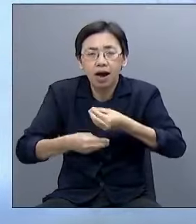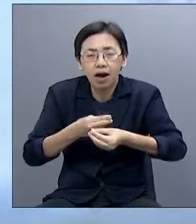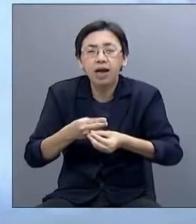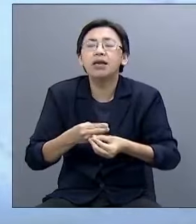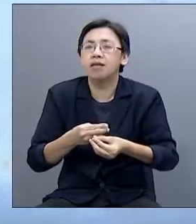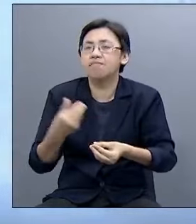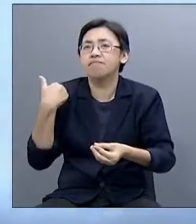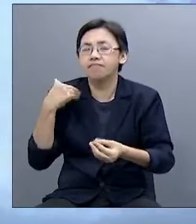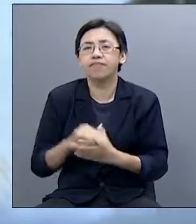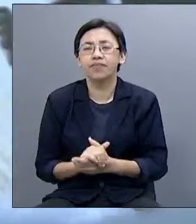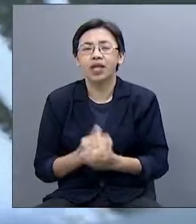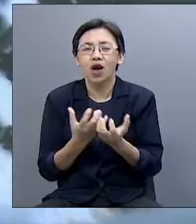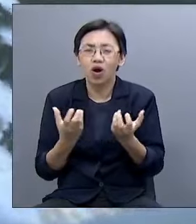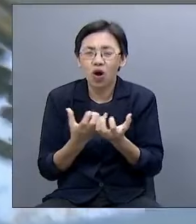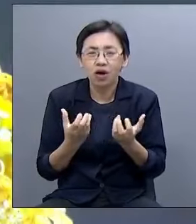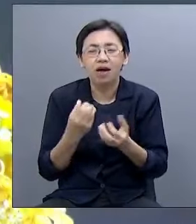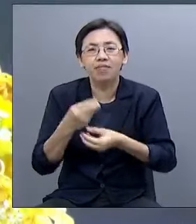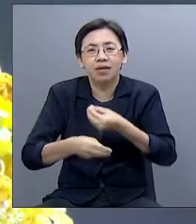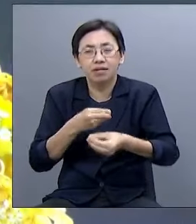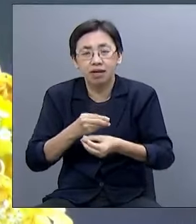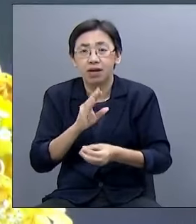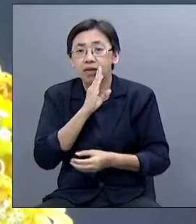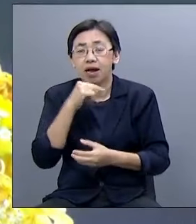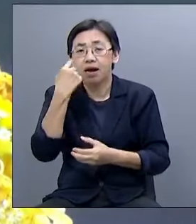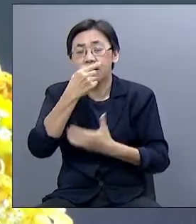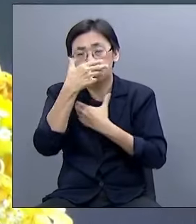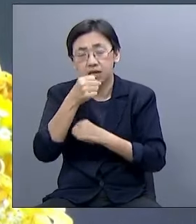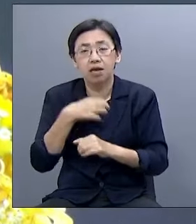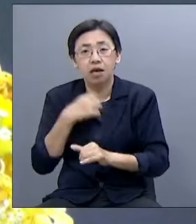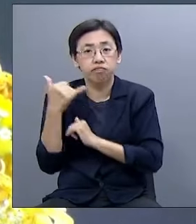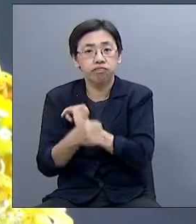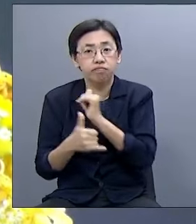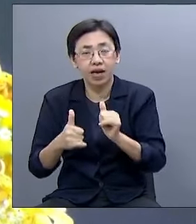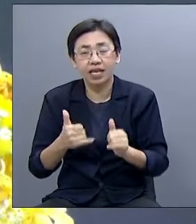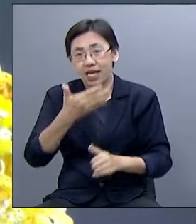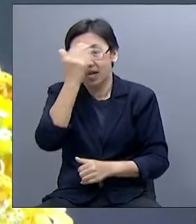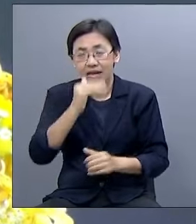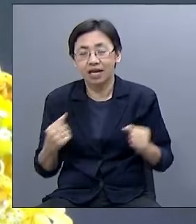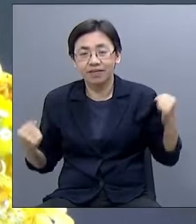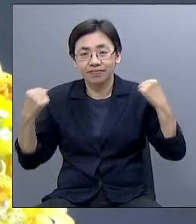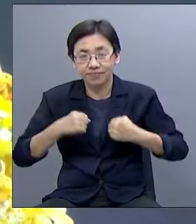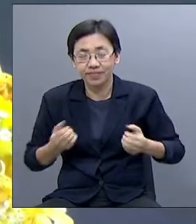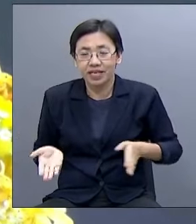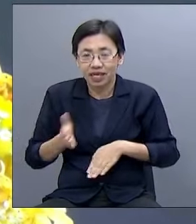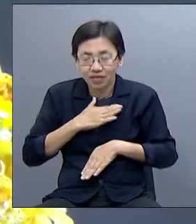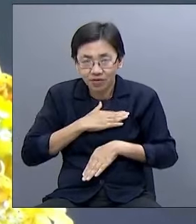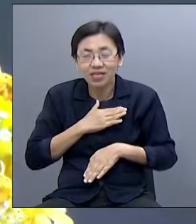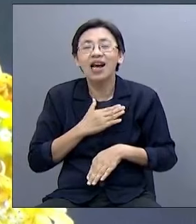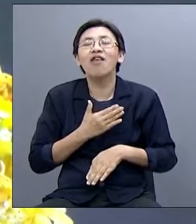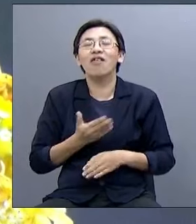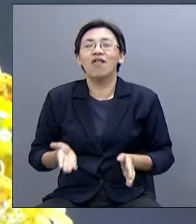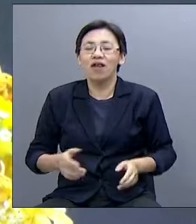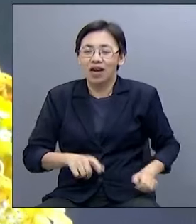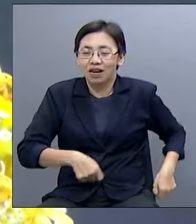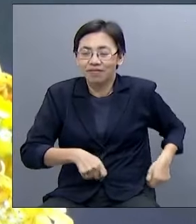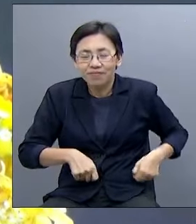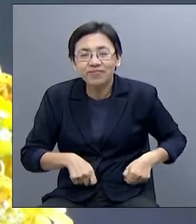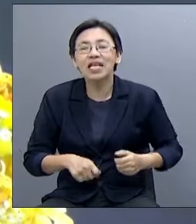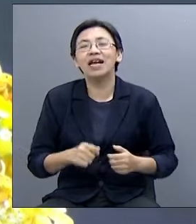นะคะเพราะฉะนั้นใครสนใจจะไปร่วมงานอย่าลืมแต่งชุดไทยนุ่งโจงห่มสบายนะคะไปเที่ยวงานใต้ร่มพระบาร